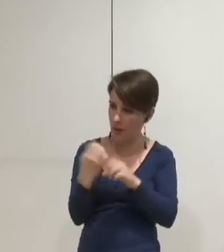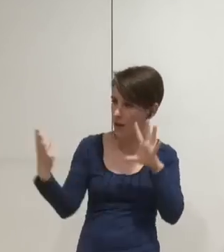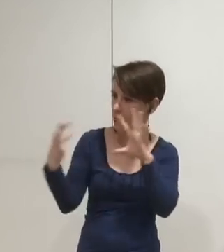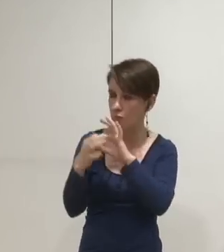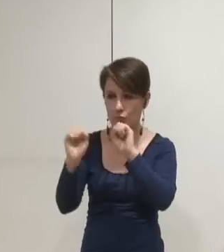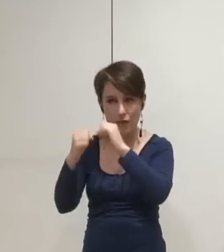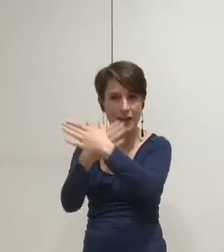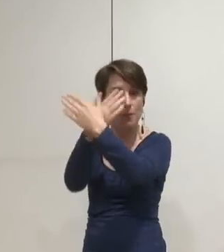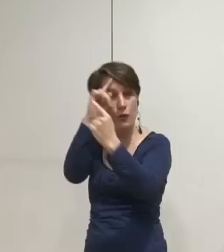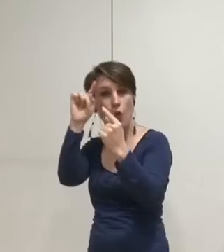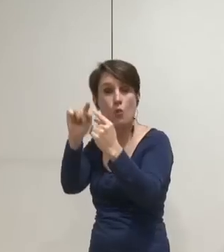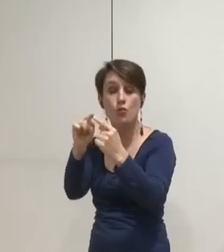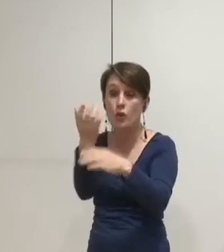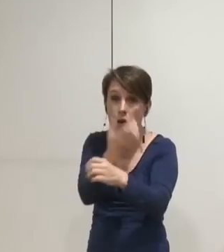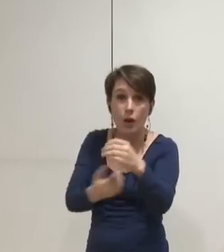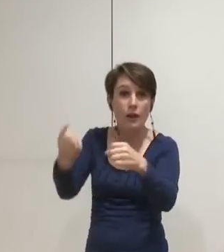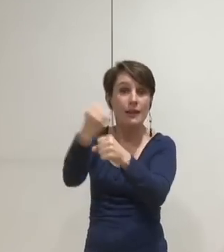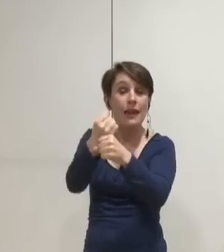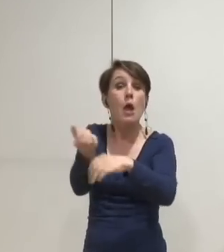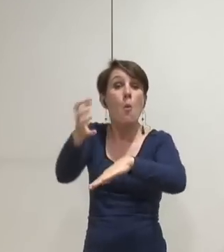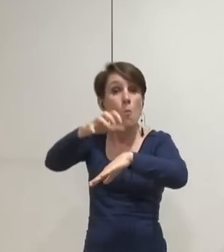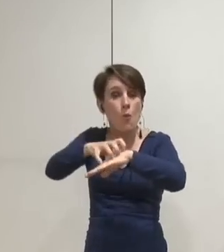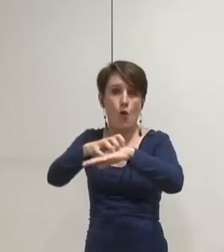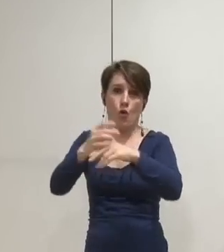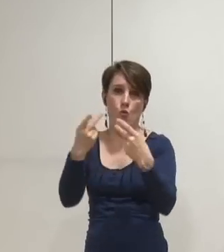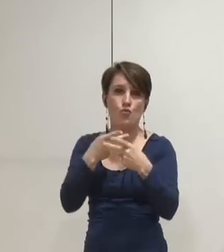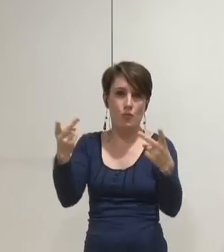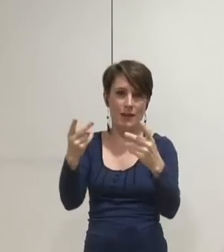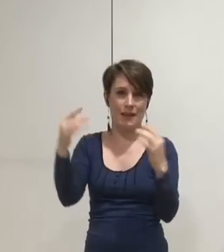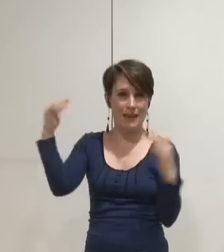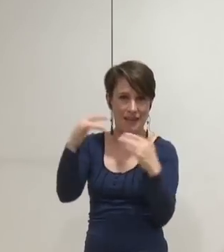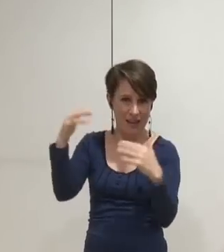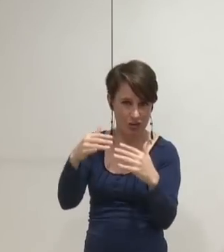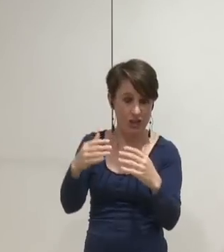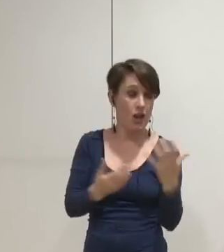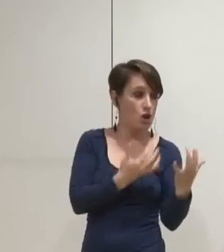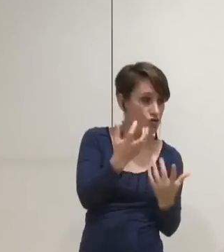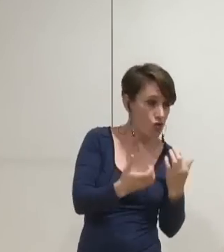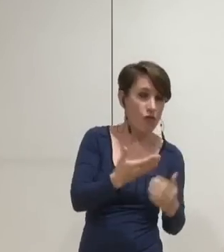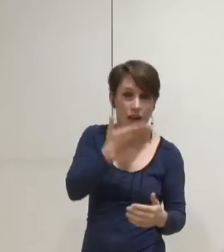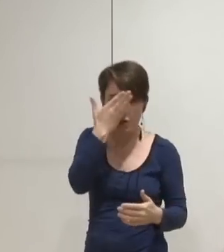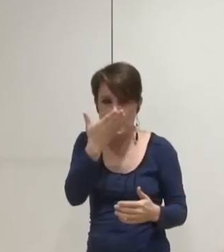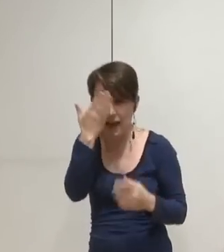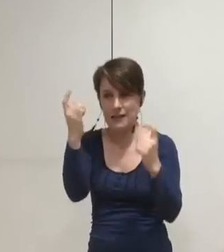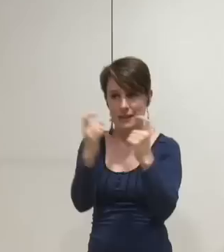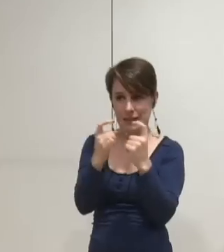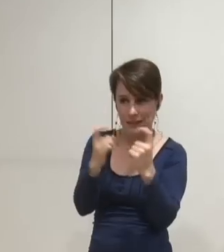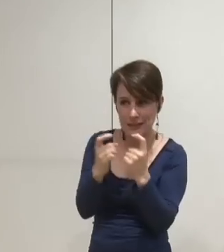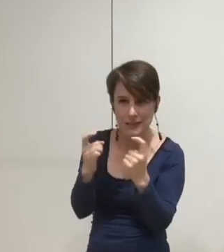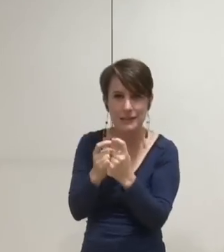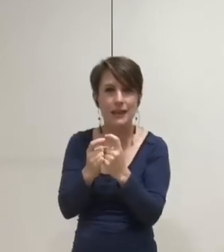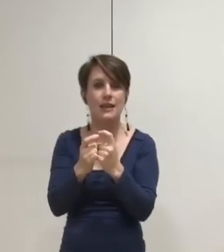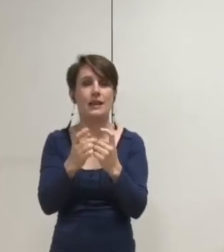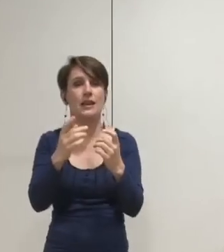d'un pôle public de l'énergie chauffage gaz électricité rénovation thermique réhabilitation des